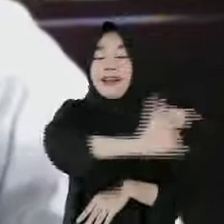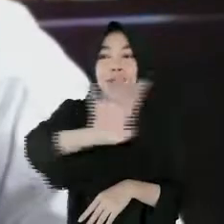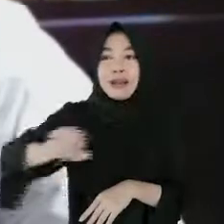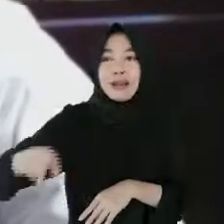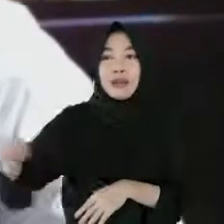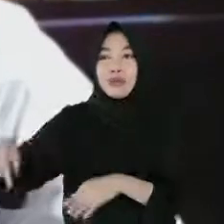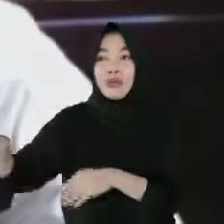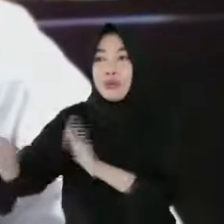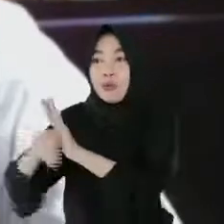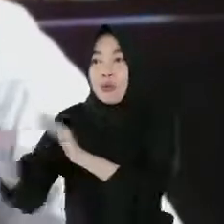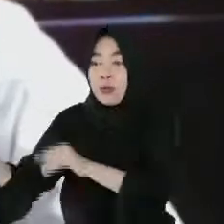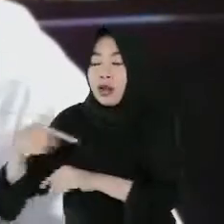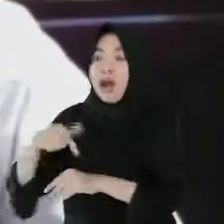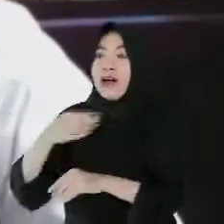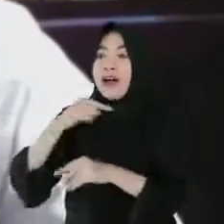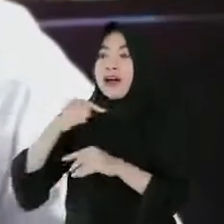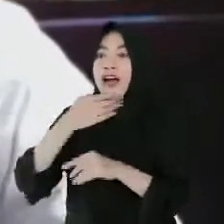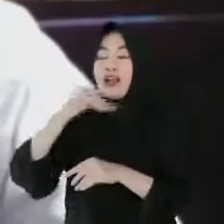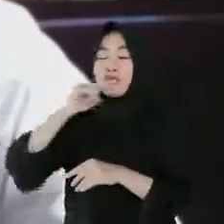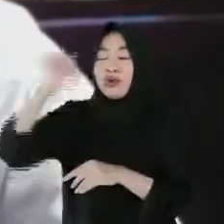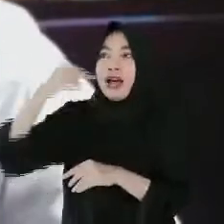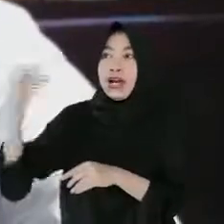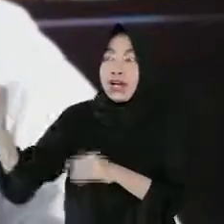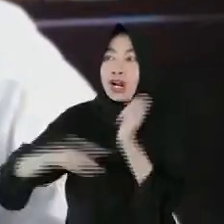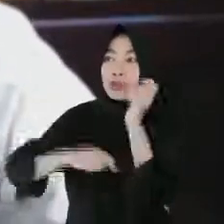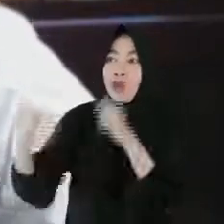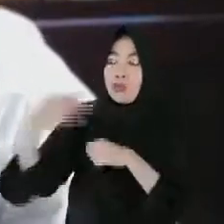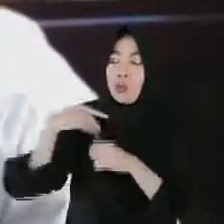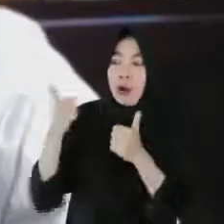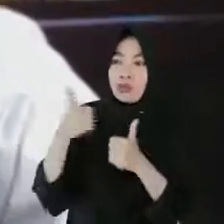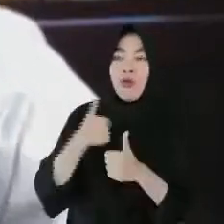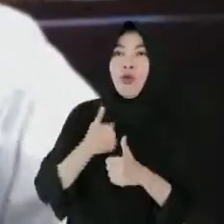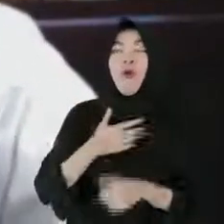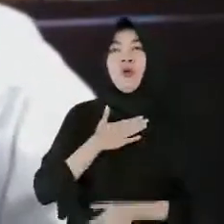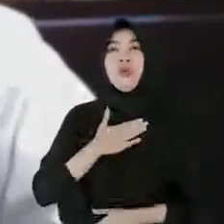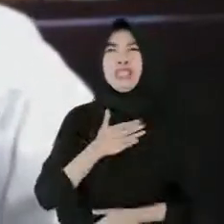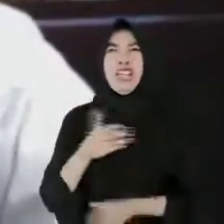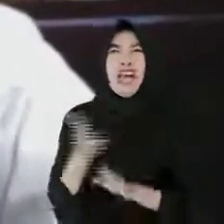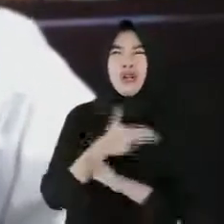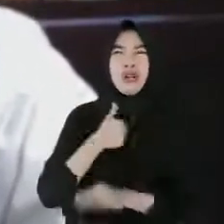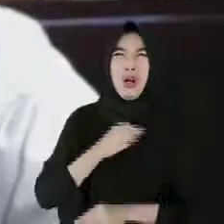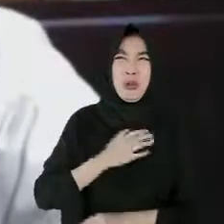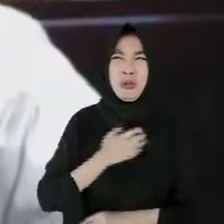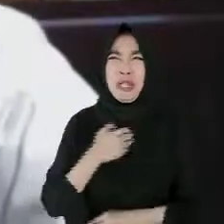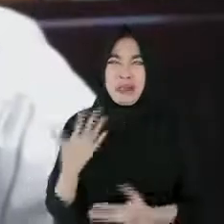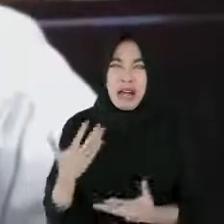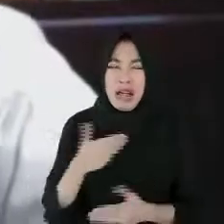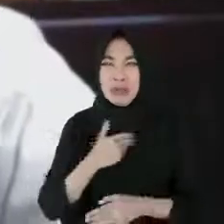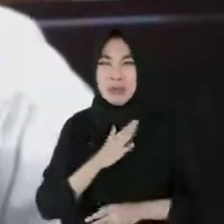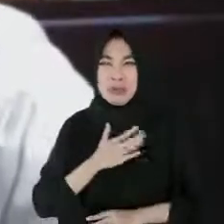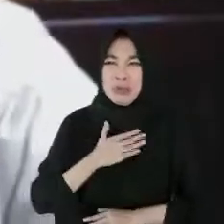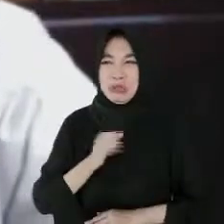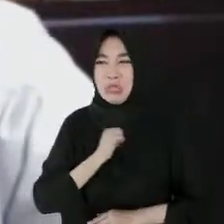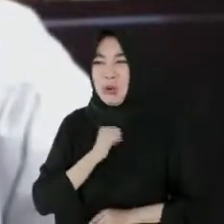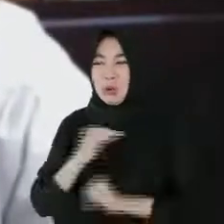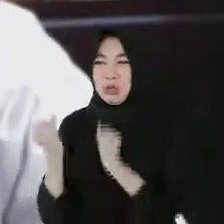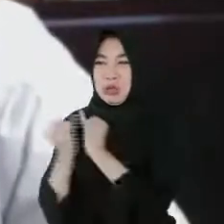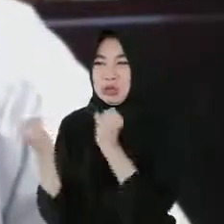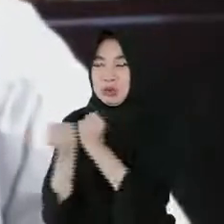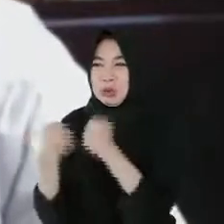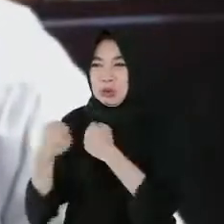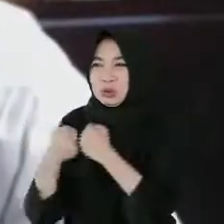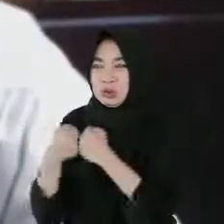respon mereka bagus tadinya ada asumsi yang macem-macem gitu Gan negatif tapi macam-macam teragen diluruskan enggak